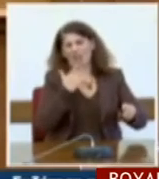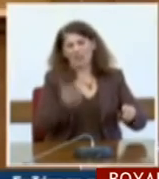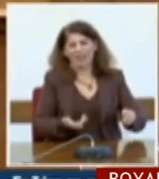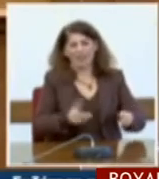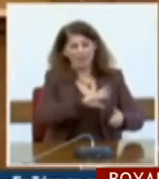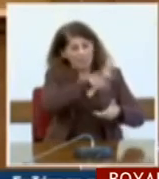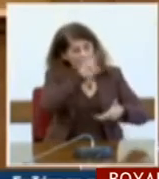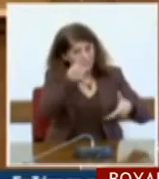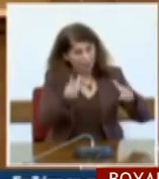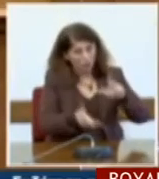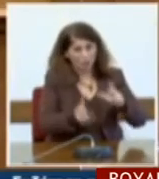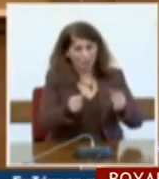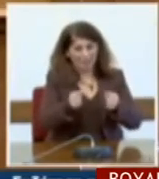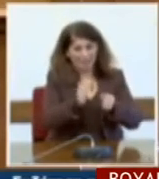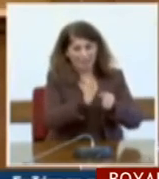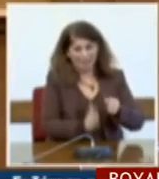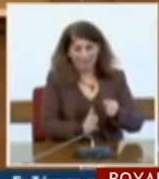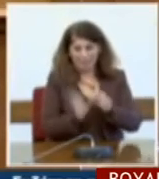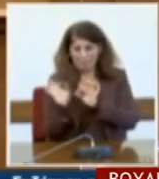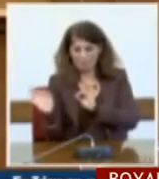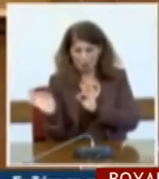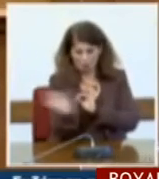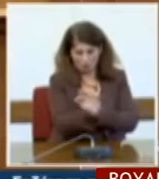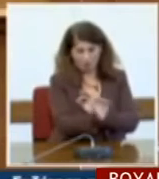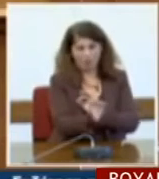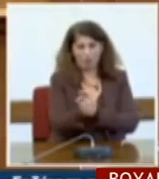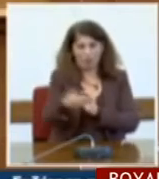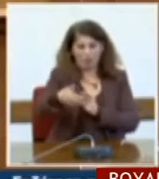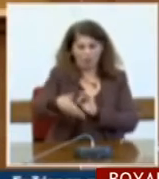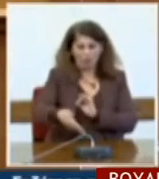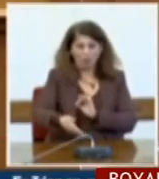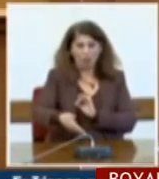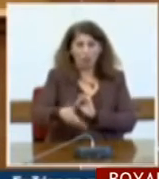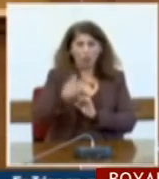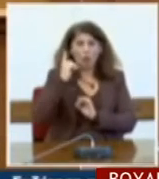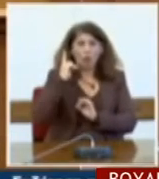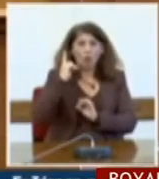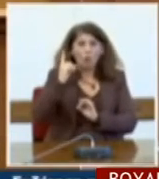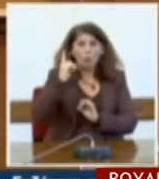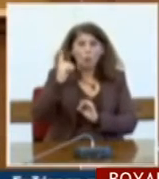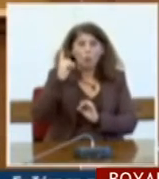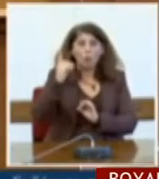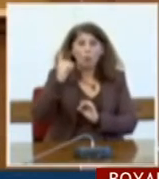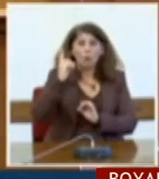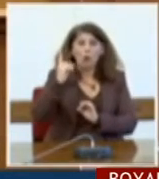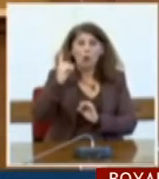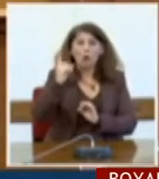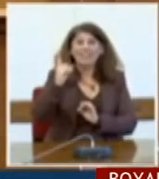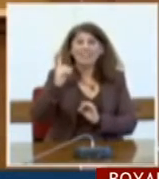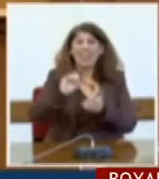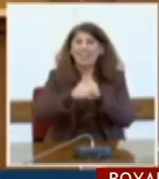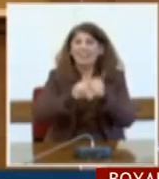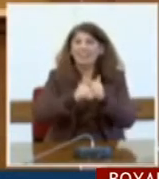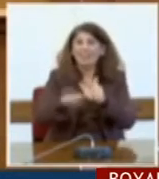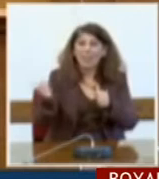Παγκόσμια κρίση, πανδημία. Αλλά εδώ είμαστε πρωταθλητές σε θανάτους σε όλη τη Δυτική Ευρώπη, σε αναλογία